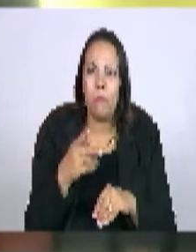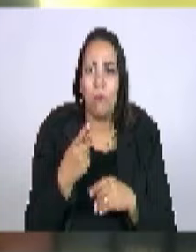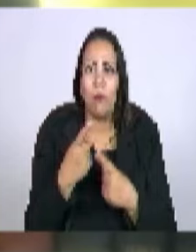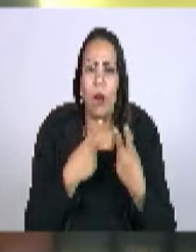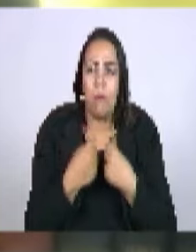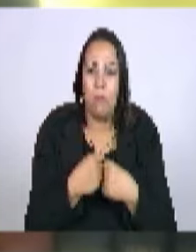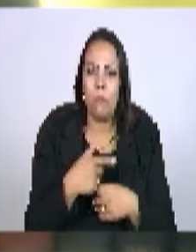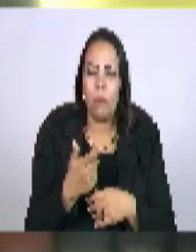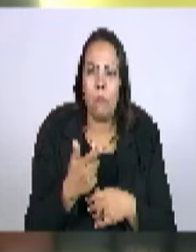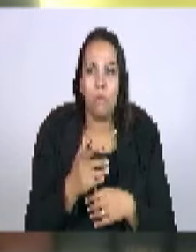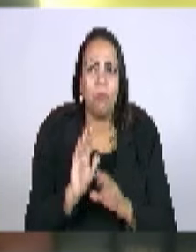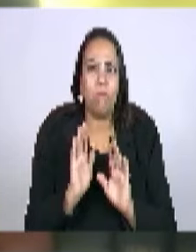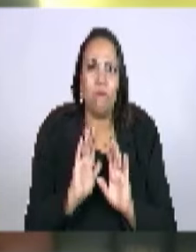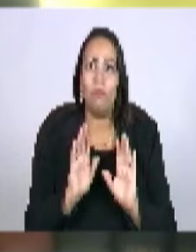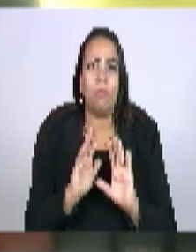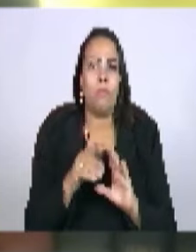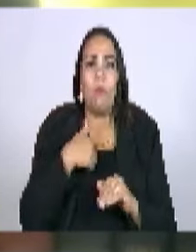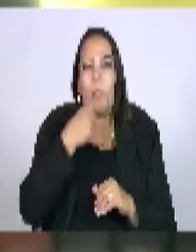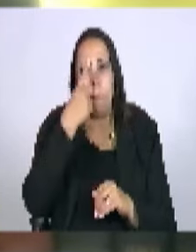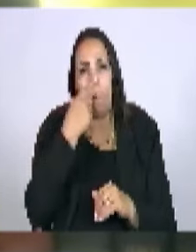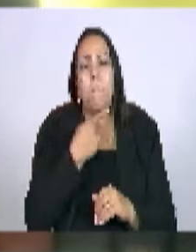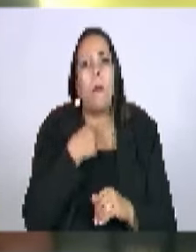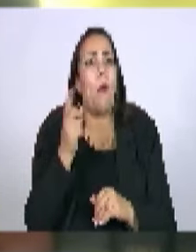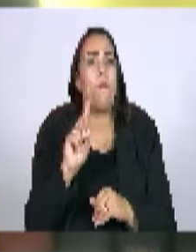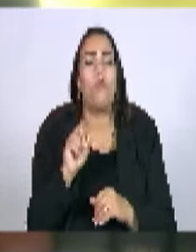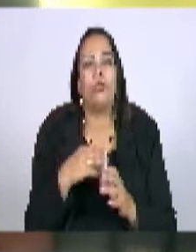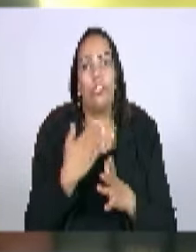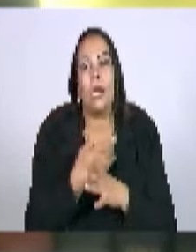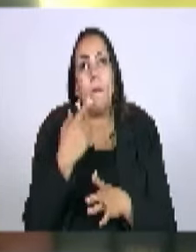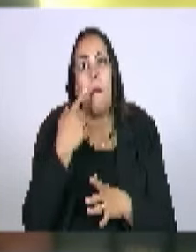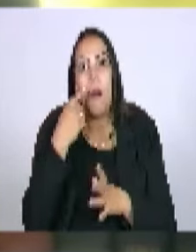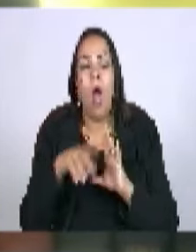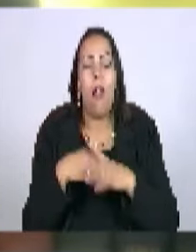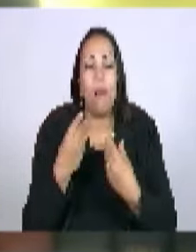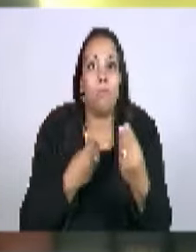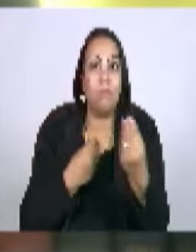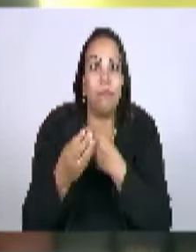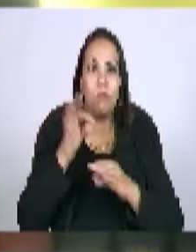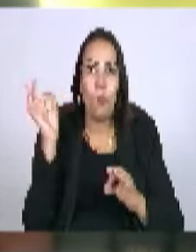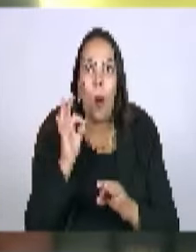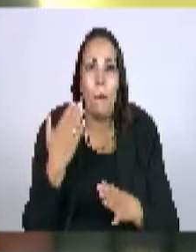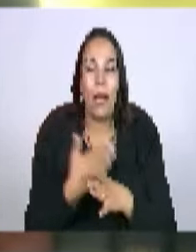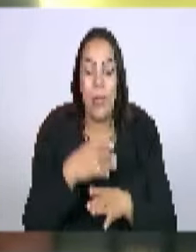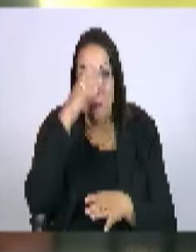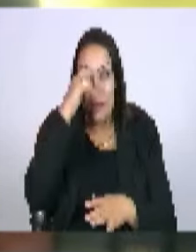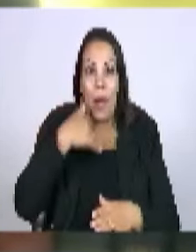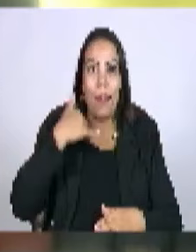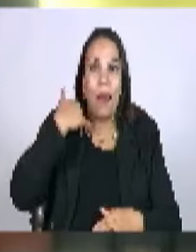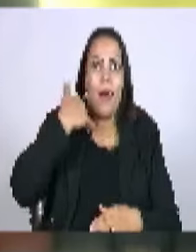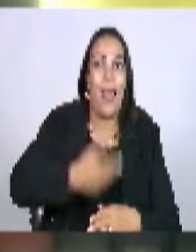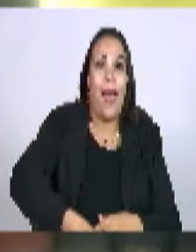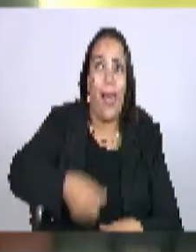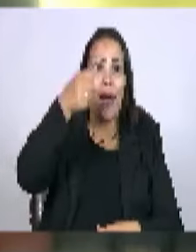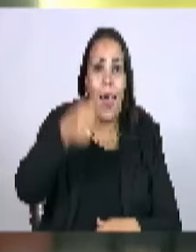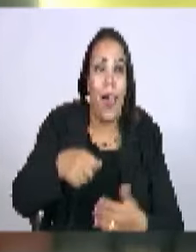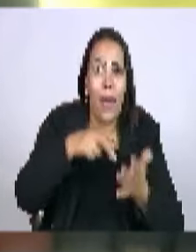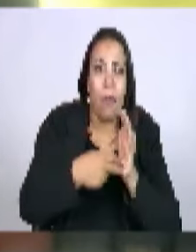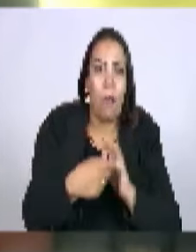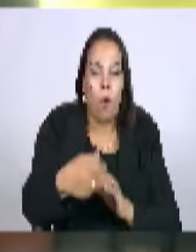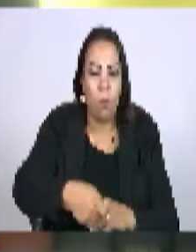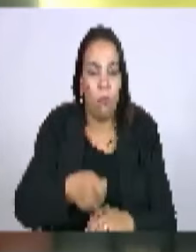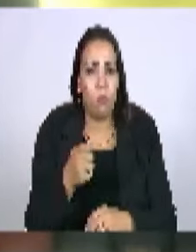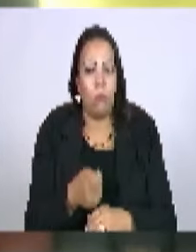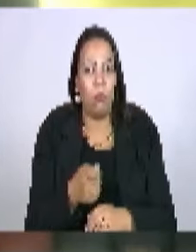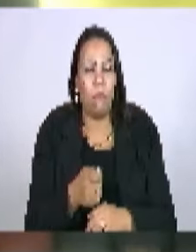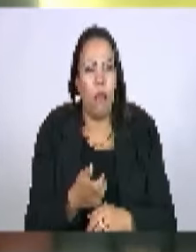منفعل ومش متفاعل معاك بالدرجه اللي انت متصورها او متوقعها او اللي